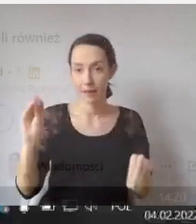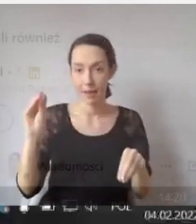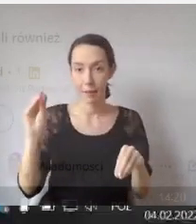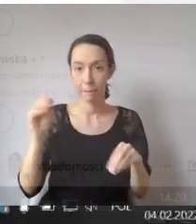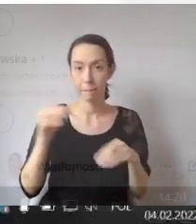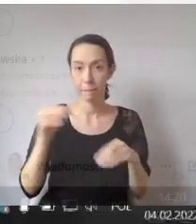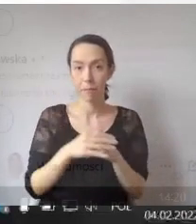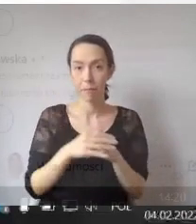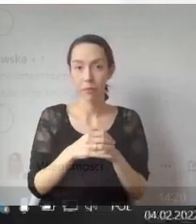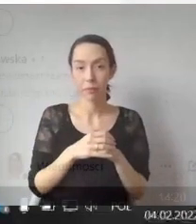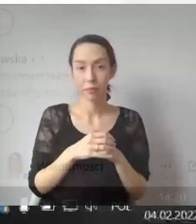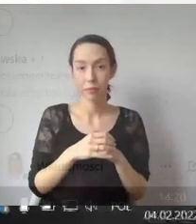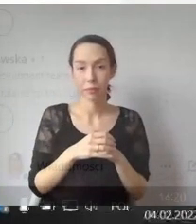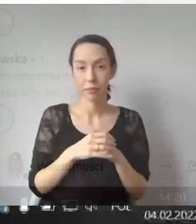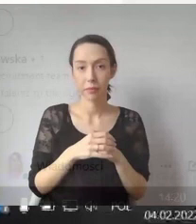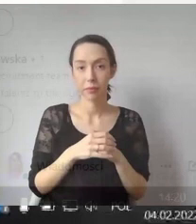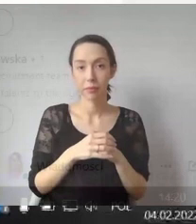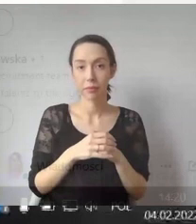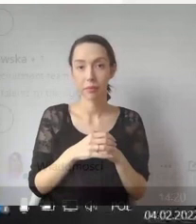I, kochanie.